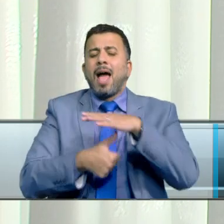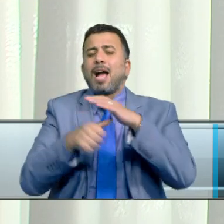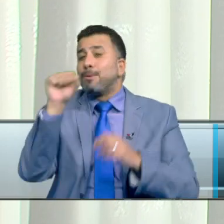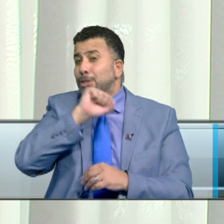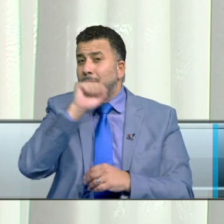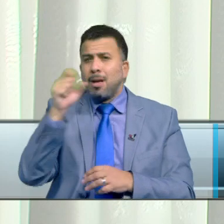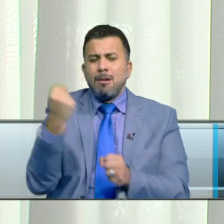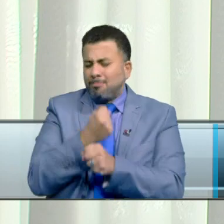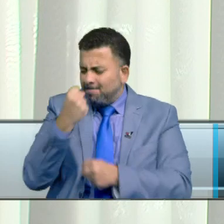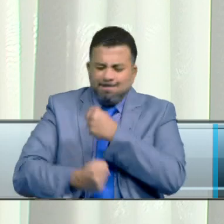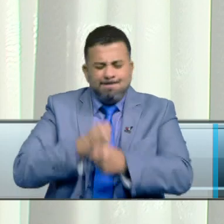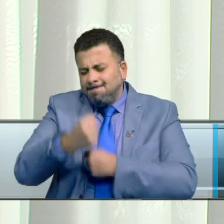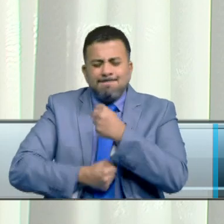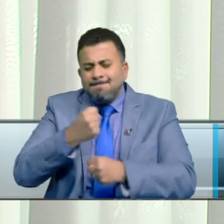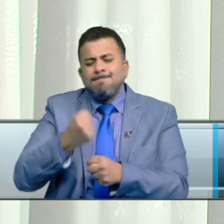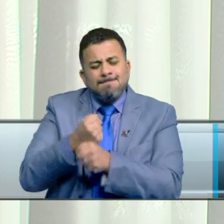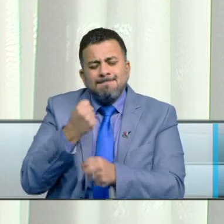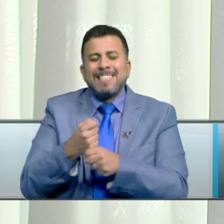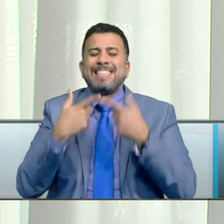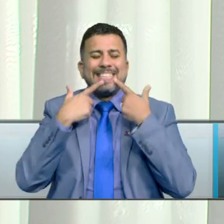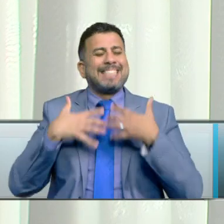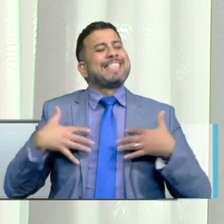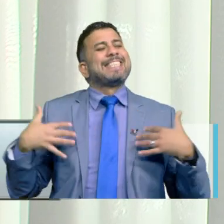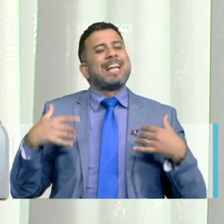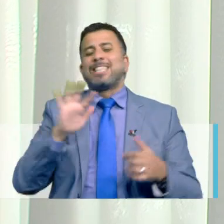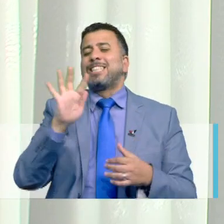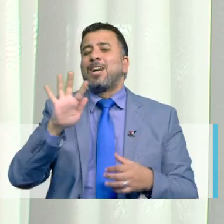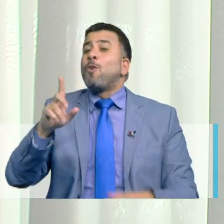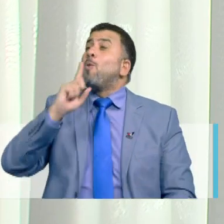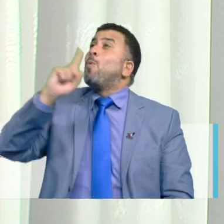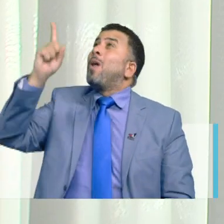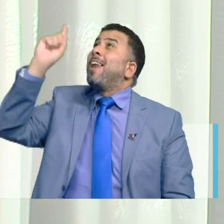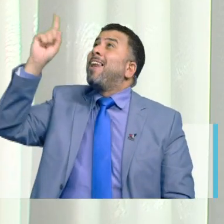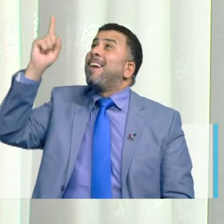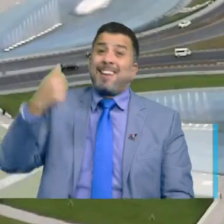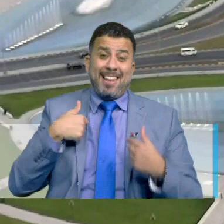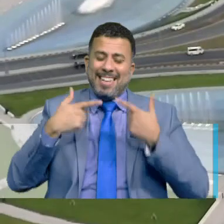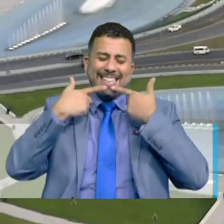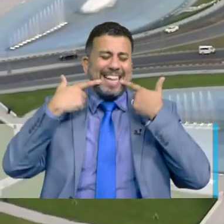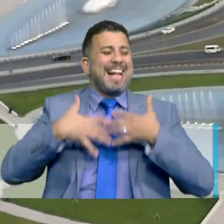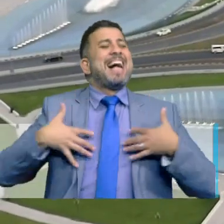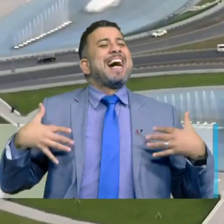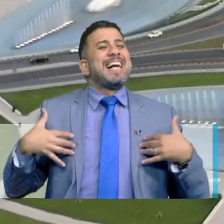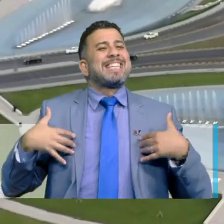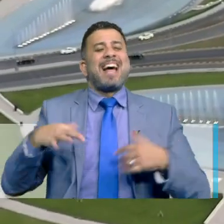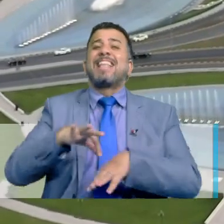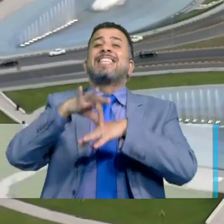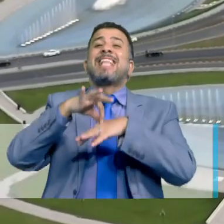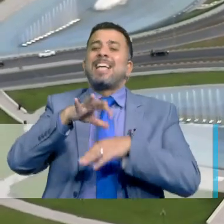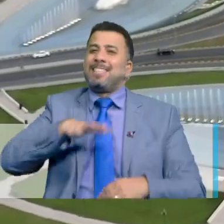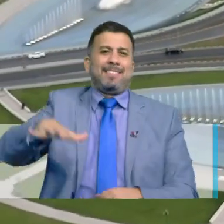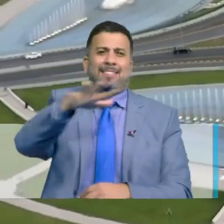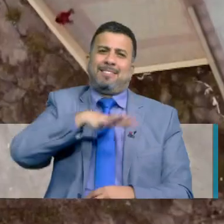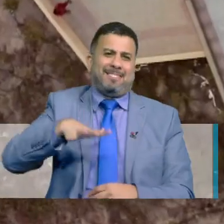الشارقة يبذل قصارى جهده من أجل إسعاد شعبه، ونحن والله العظيم بأمانة أن أسعد ناس على وجه الأرض. أبناء الإمارة كان